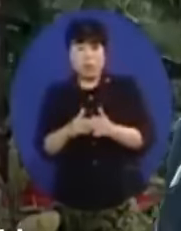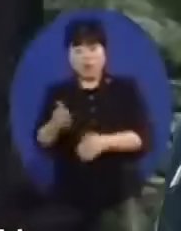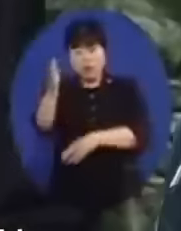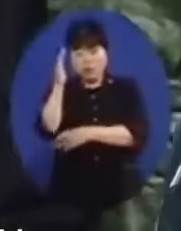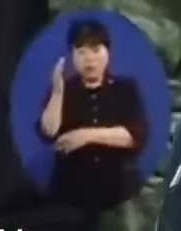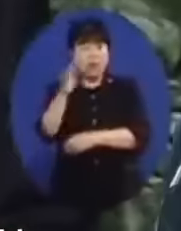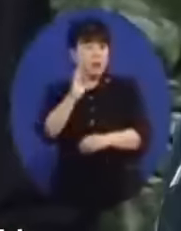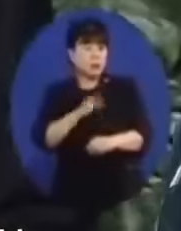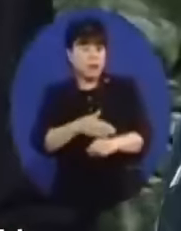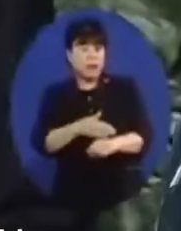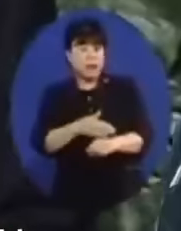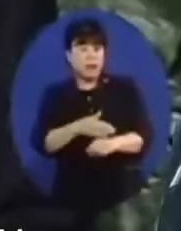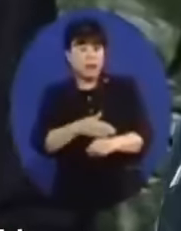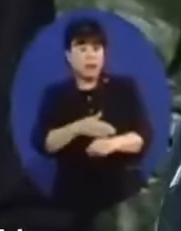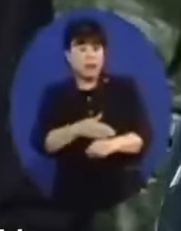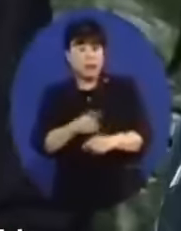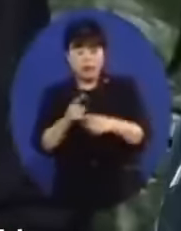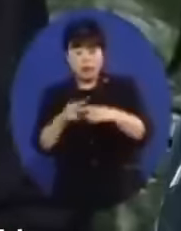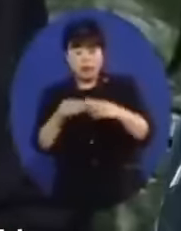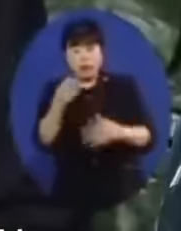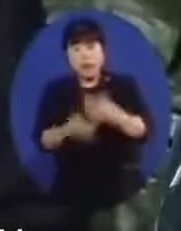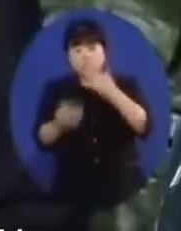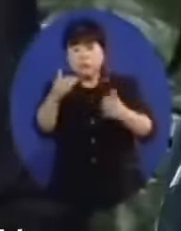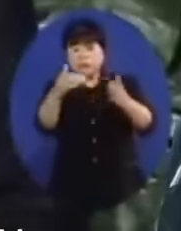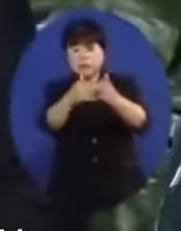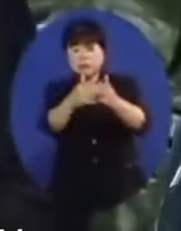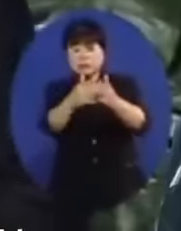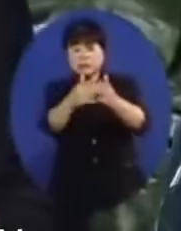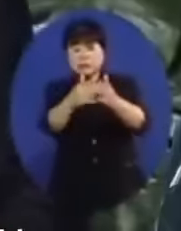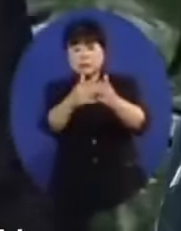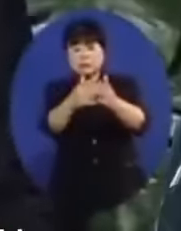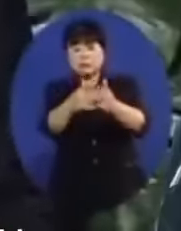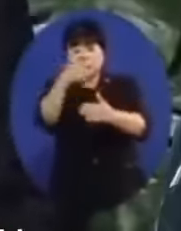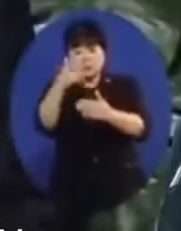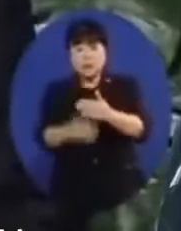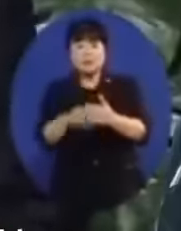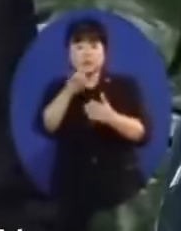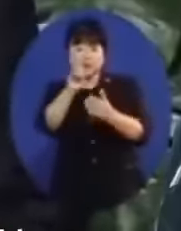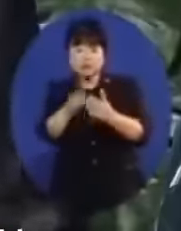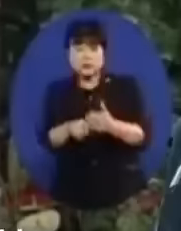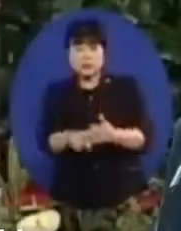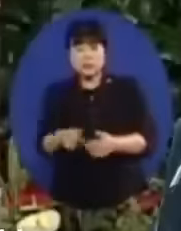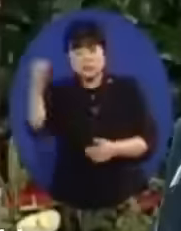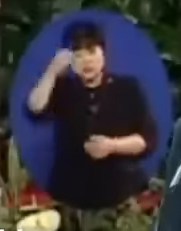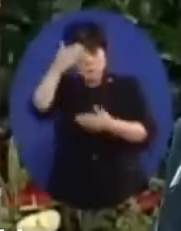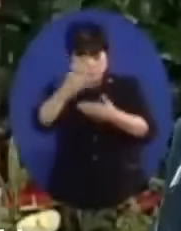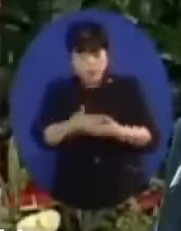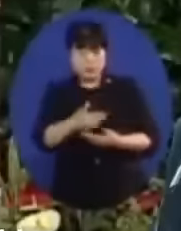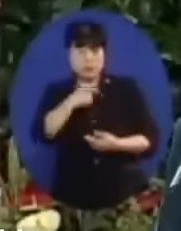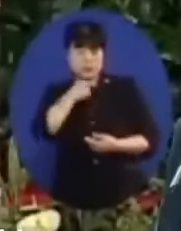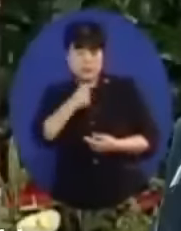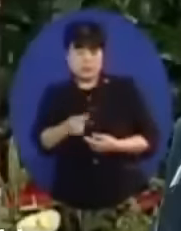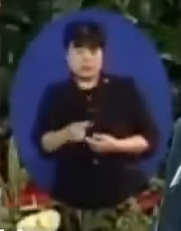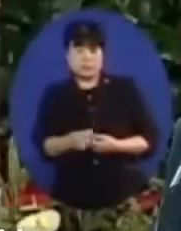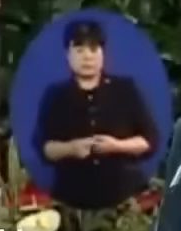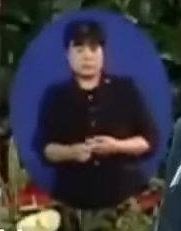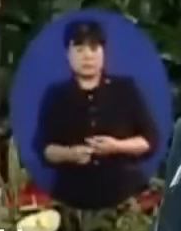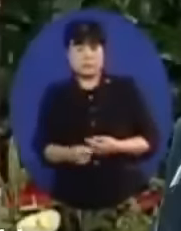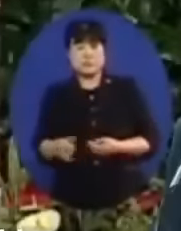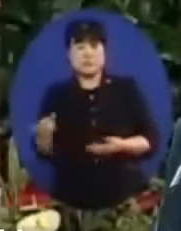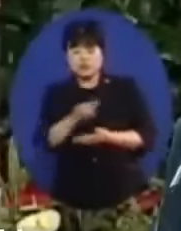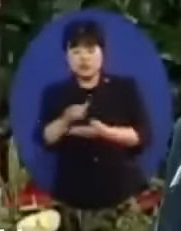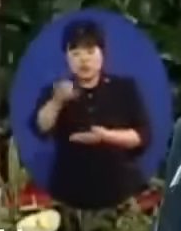할 수가 없고 교회가 다 불타버렸으니 남는 시간에 성령받기 위해서 미국 뉴욕에